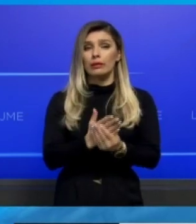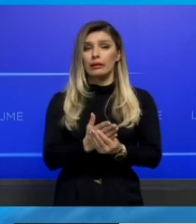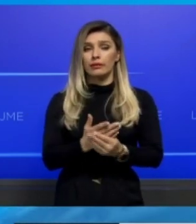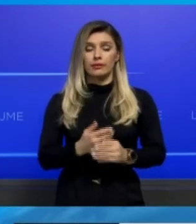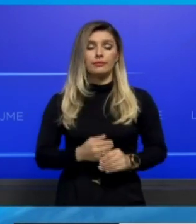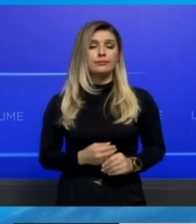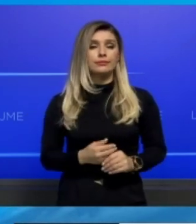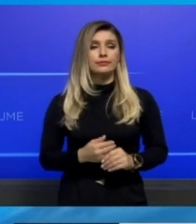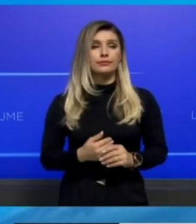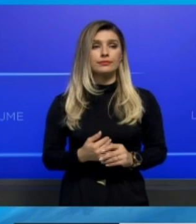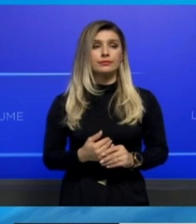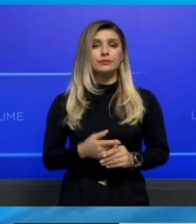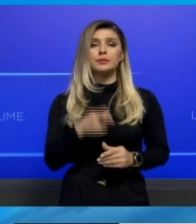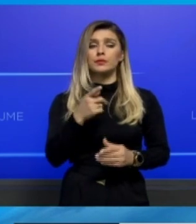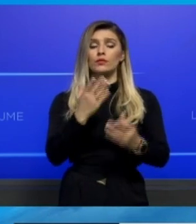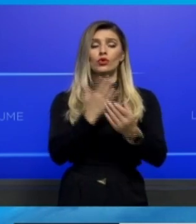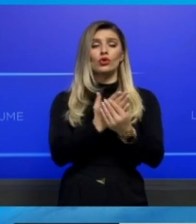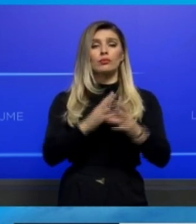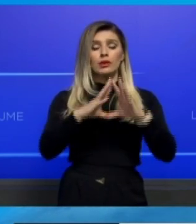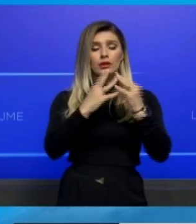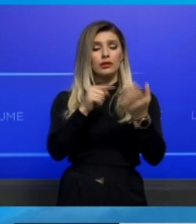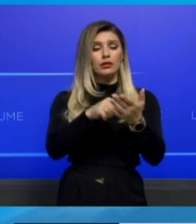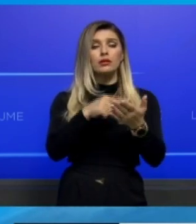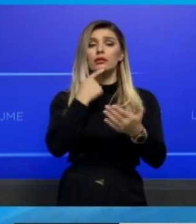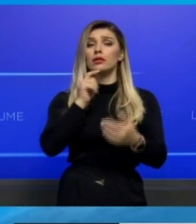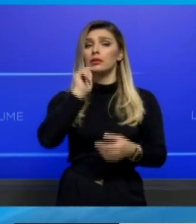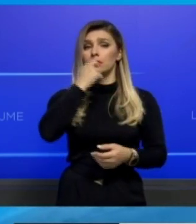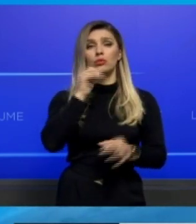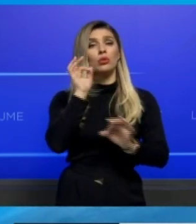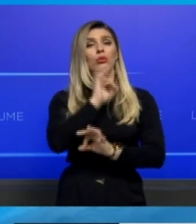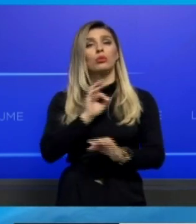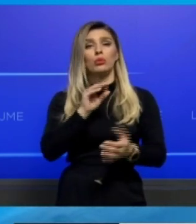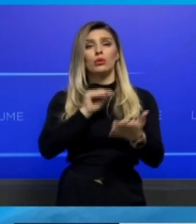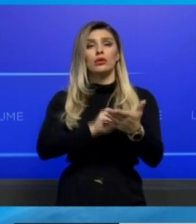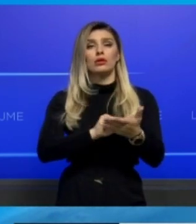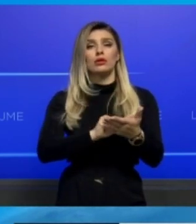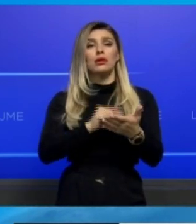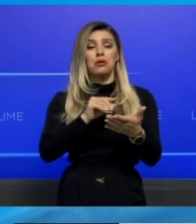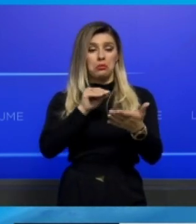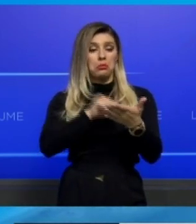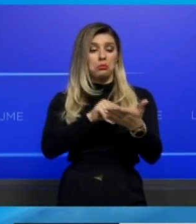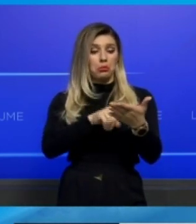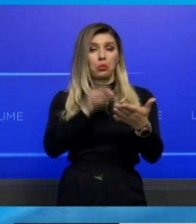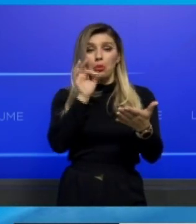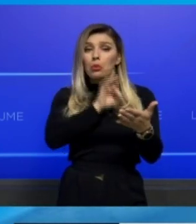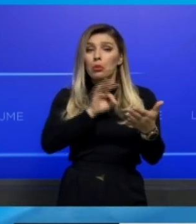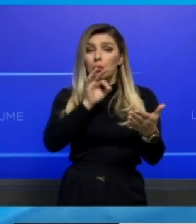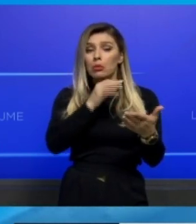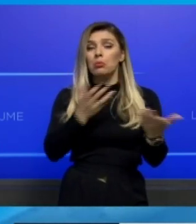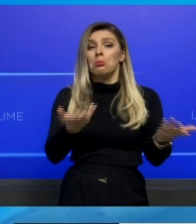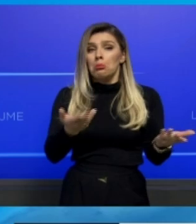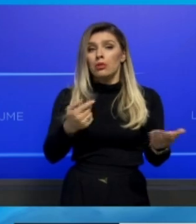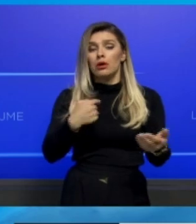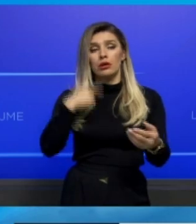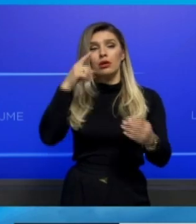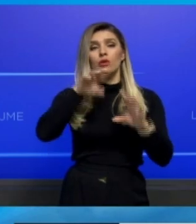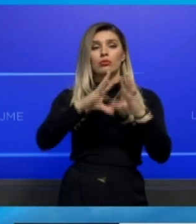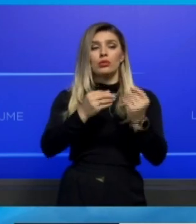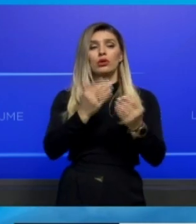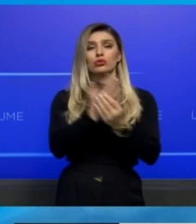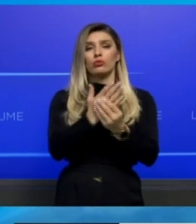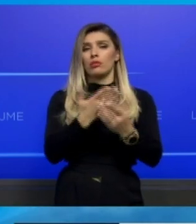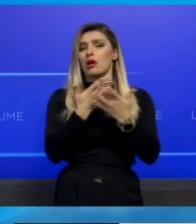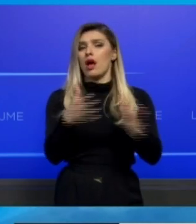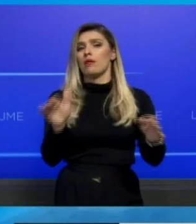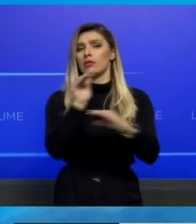tillë, te këto korespondenca nuk ka shkru që është konfidenciale. Edhe përderisa nuk ka shkru që është konfidenciale, të një pjesë t'yne kemi raportu